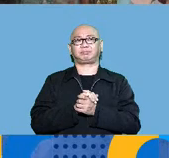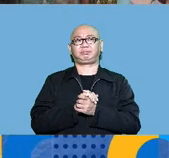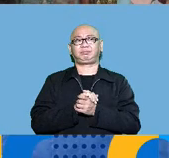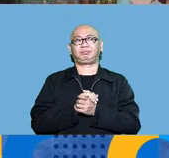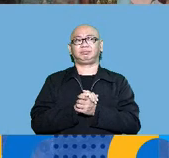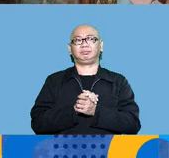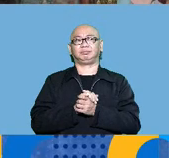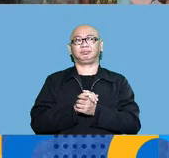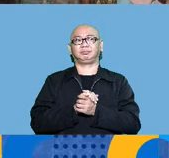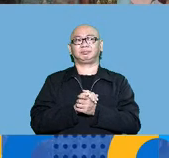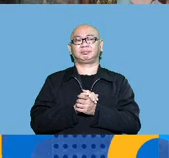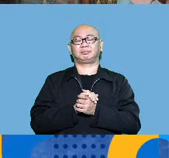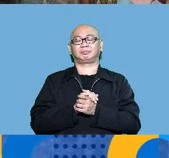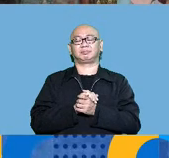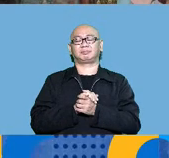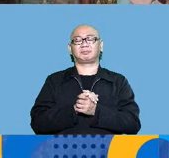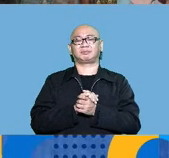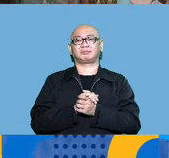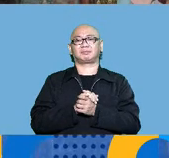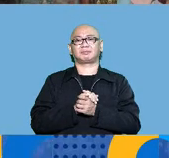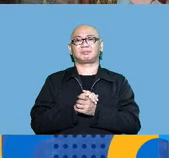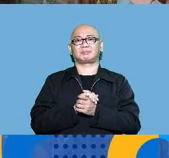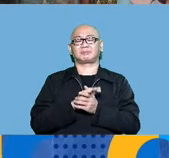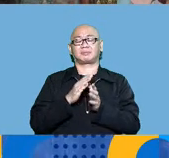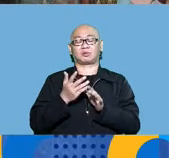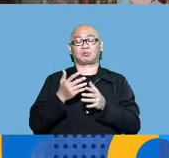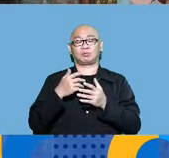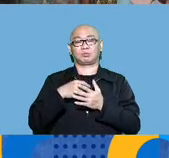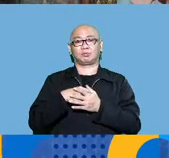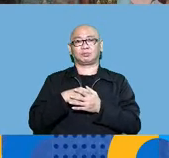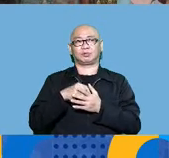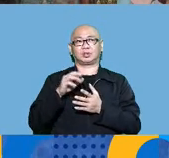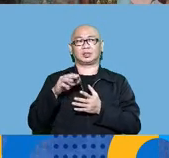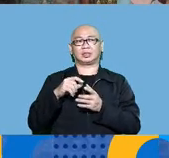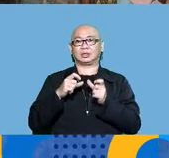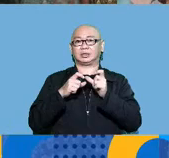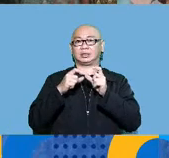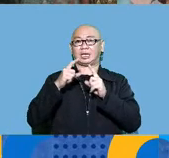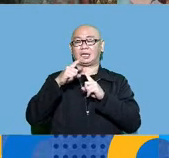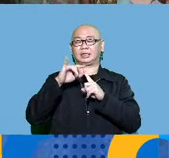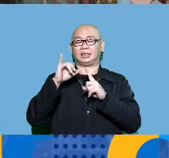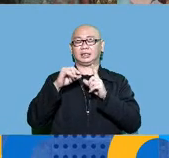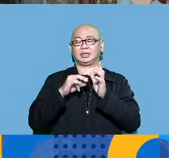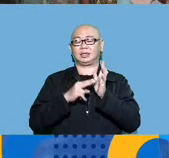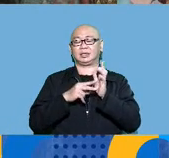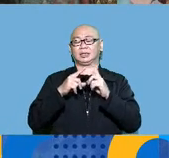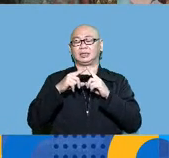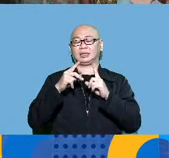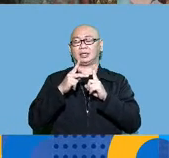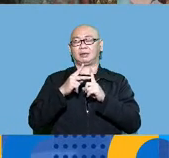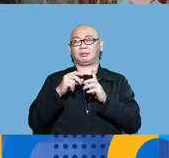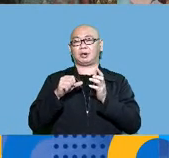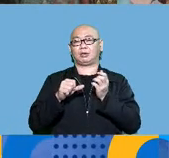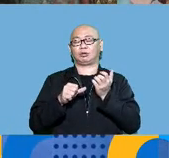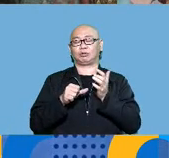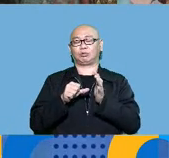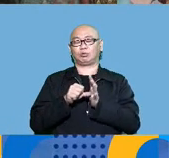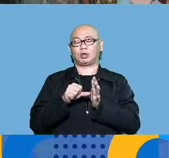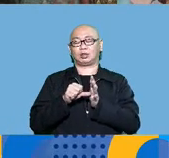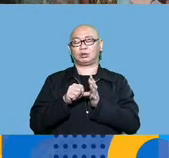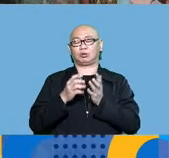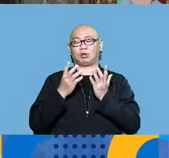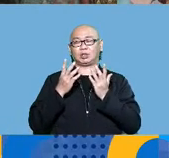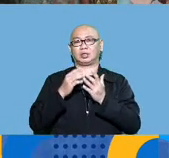juga Pak D. Muhammad Amir, almarhum, dan juga Budi Satinah, atas segala bantuan dan doanya, atas